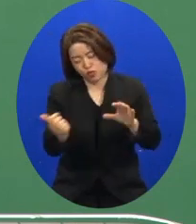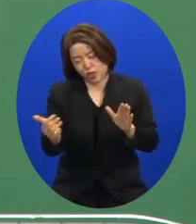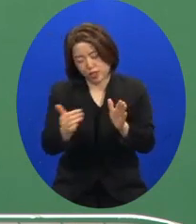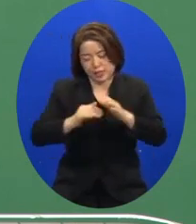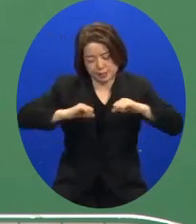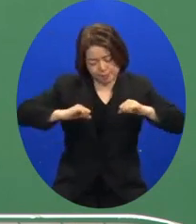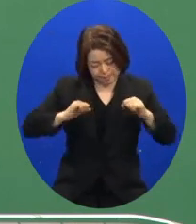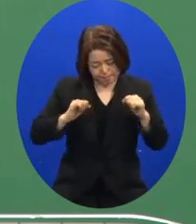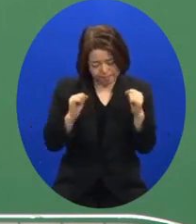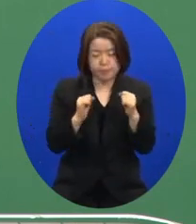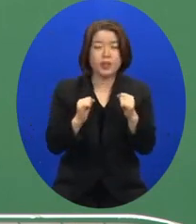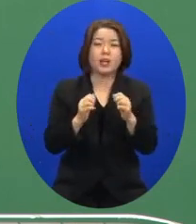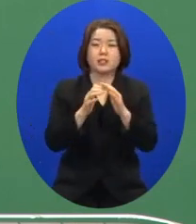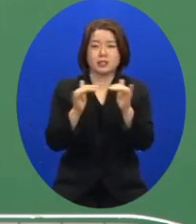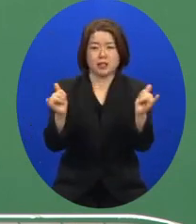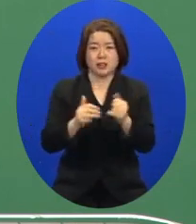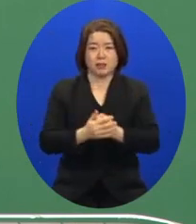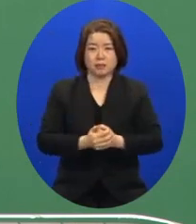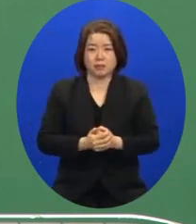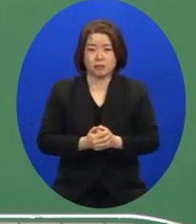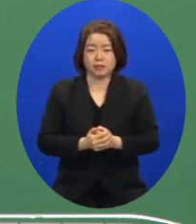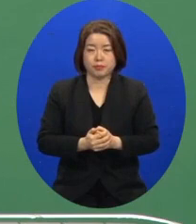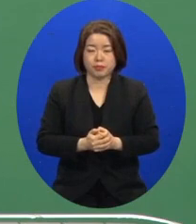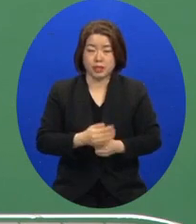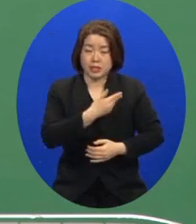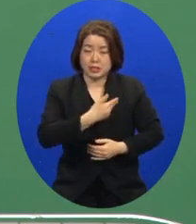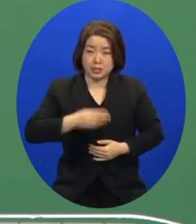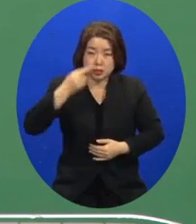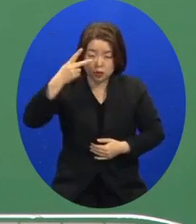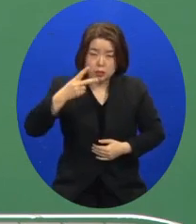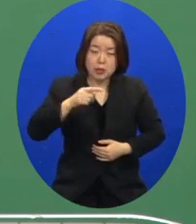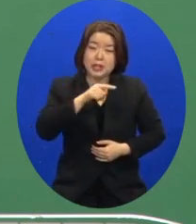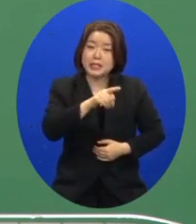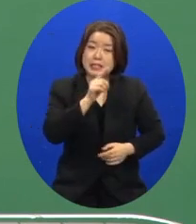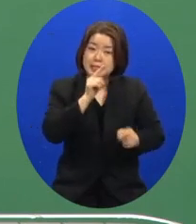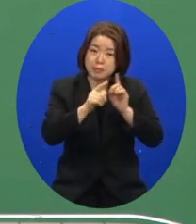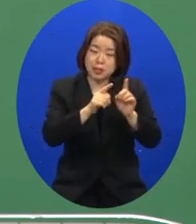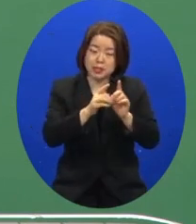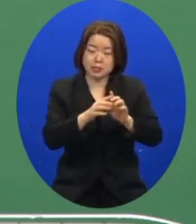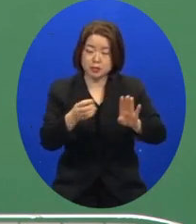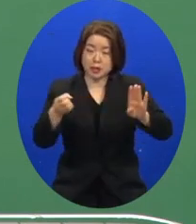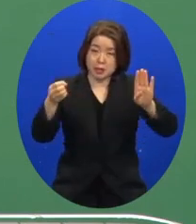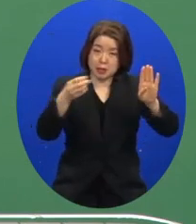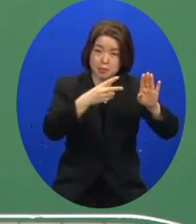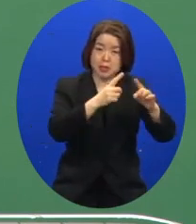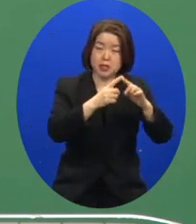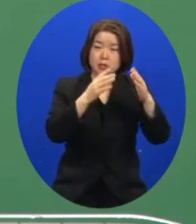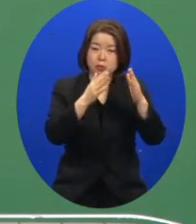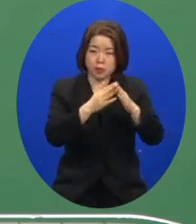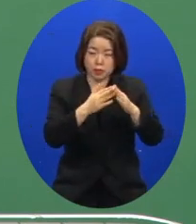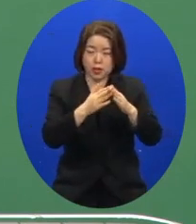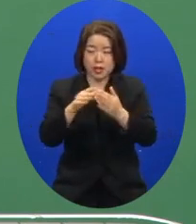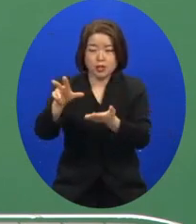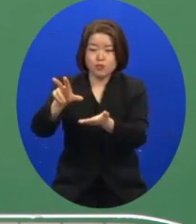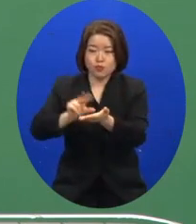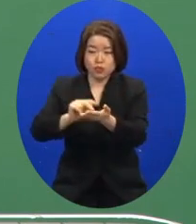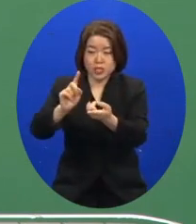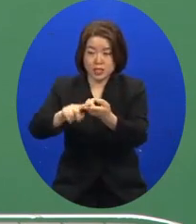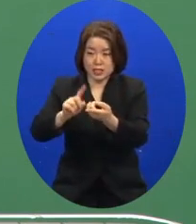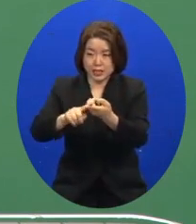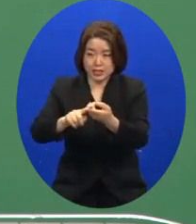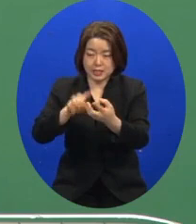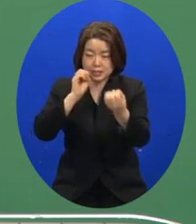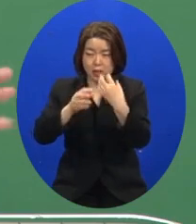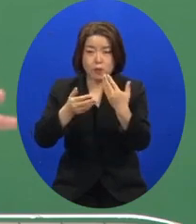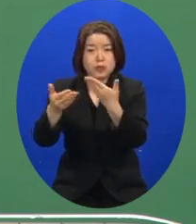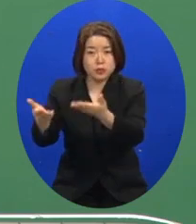사람입니다. 사도 바울은 이 말씀을 바로 빌립보 교회 문제에 적용을 합니다. 빌립보